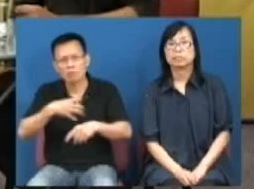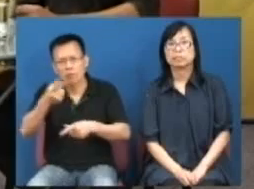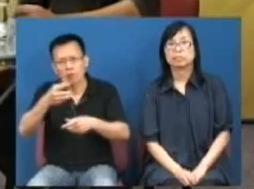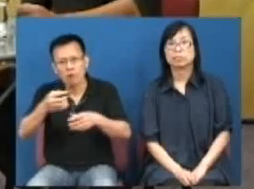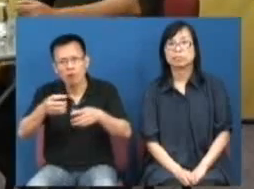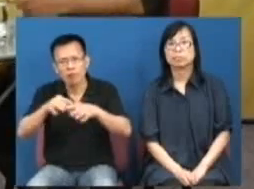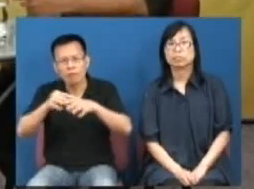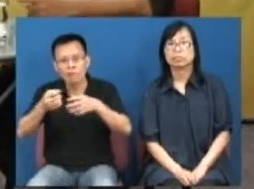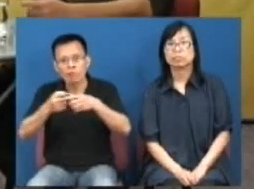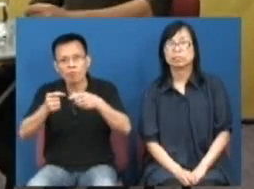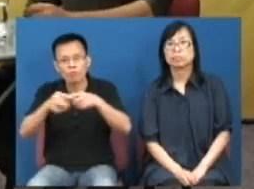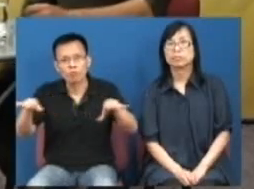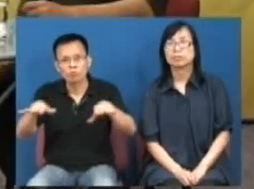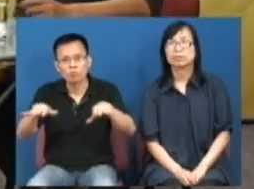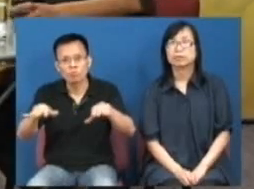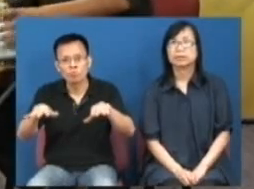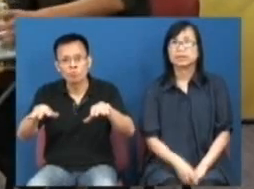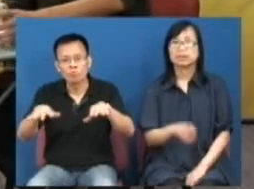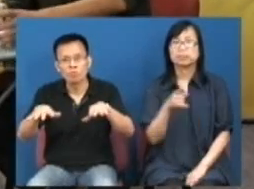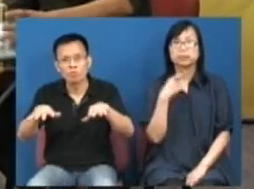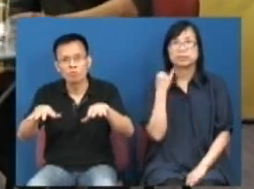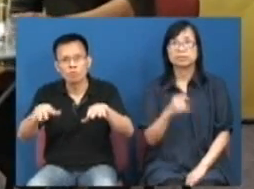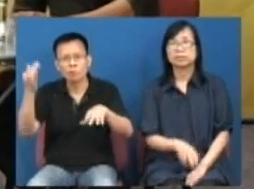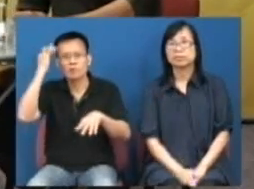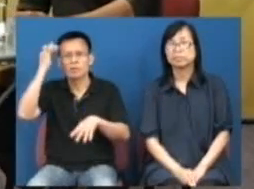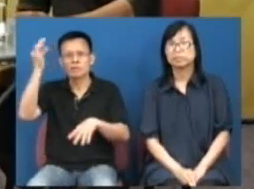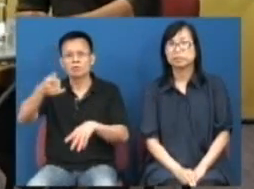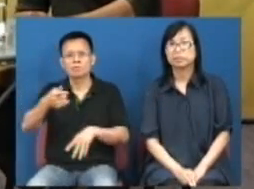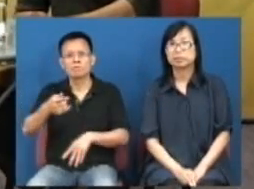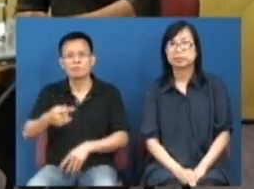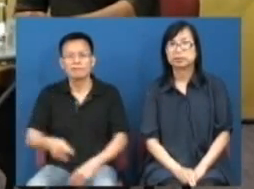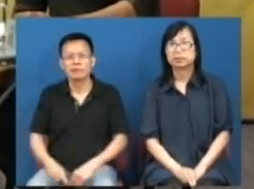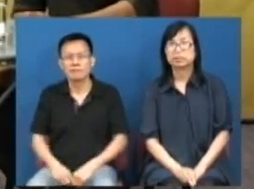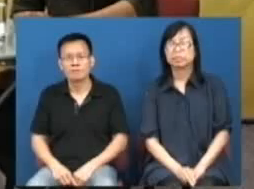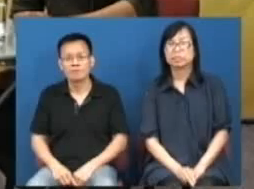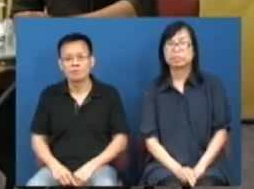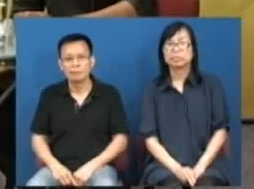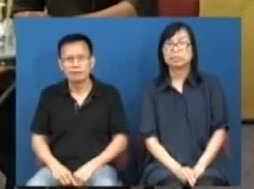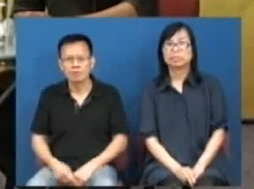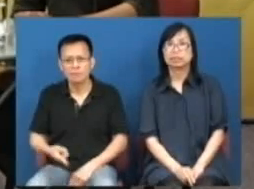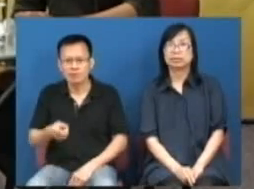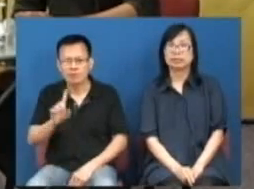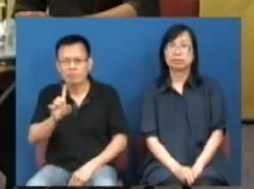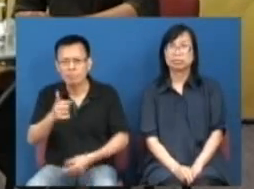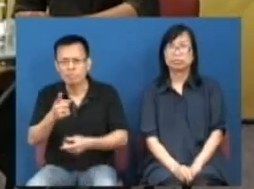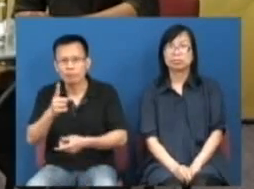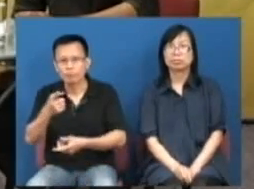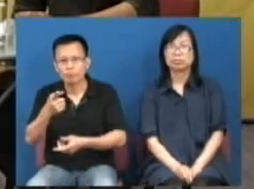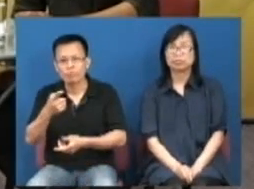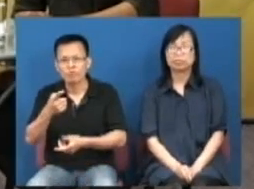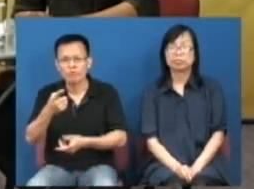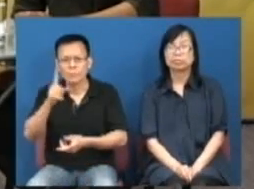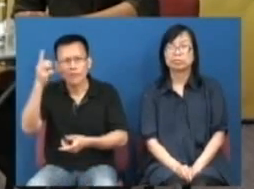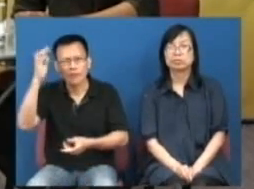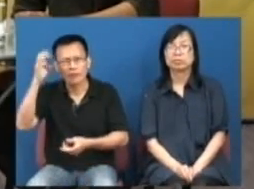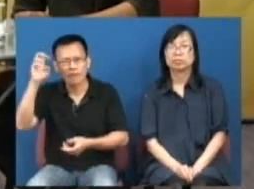得唔得噶？ 就算嚟講， 黐線嘅真係。點解咁樣？點樣？點